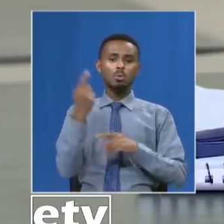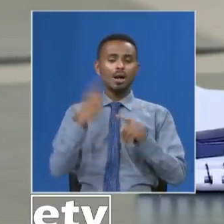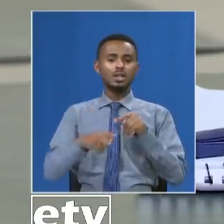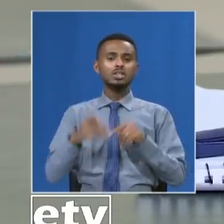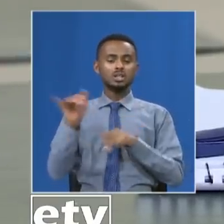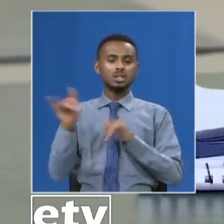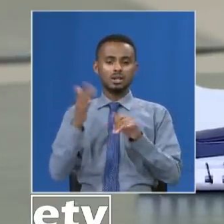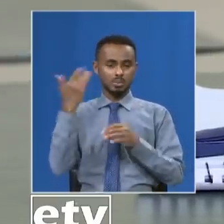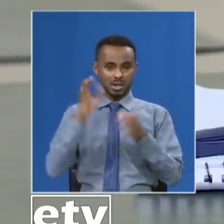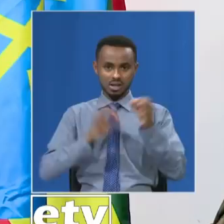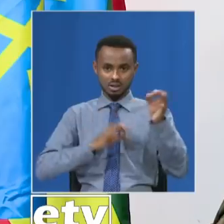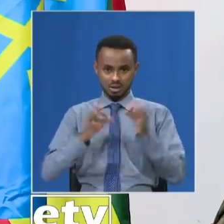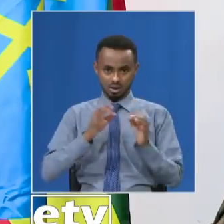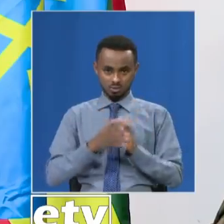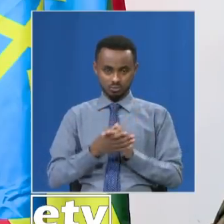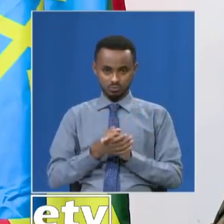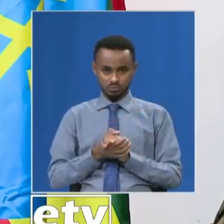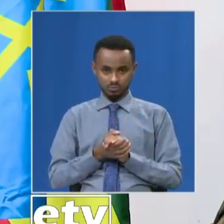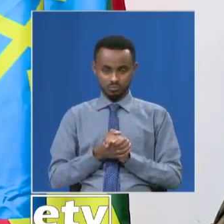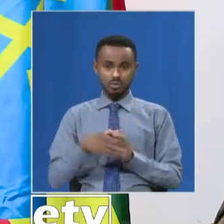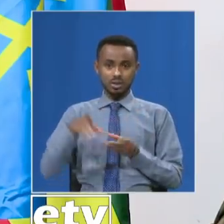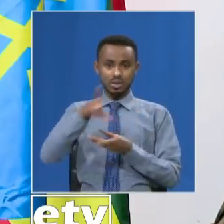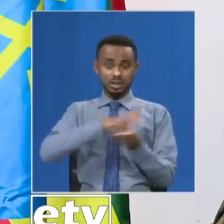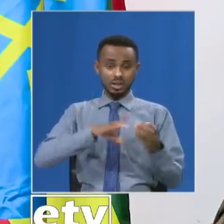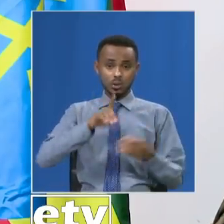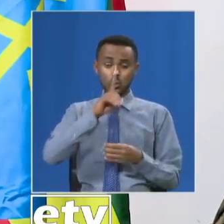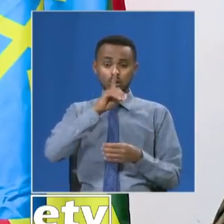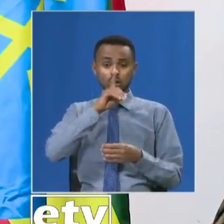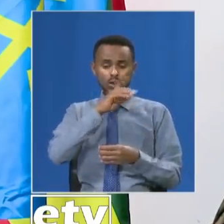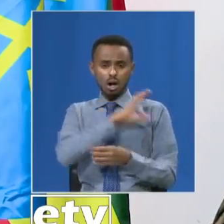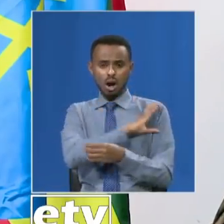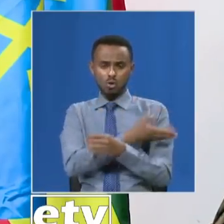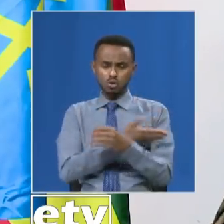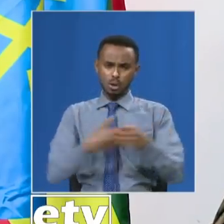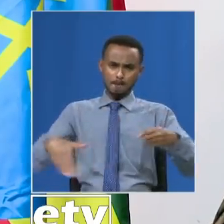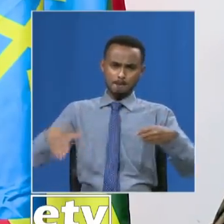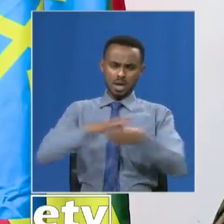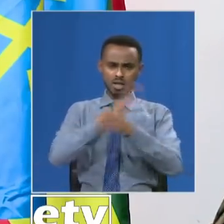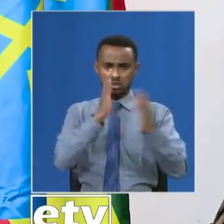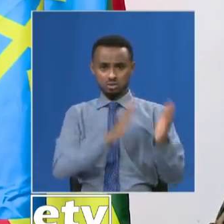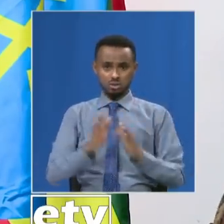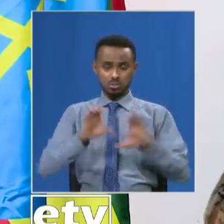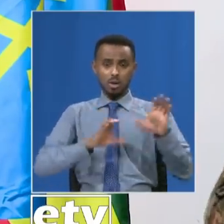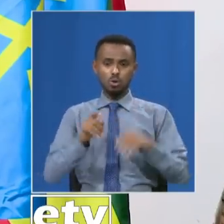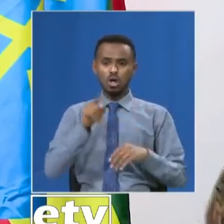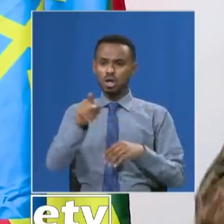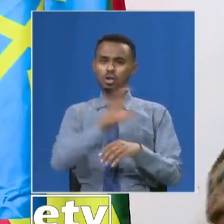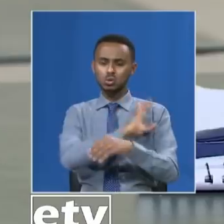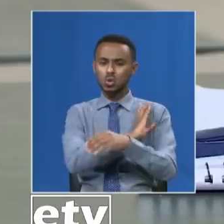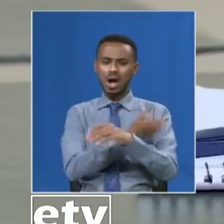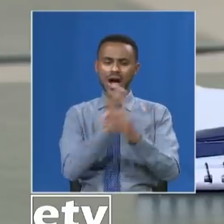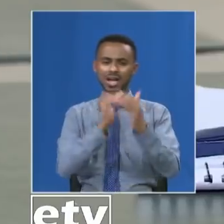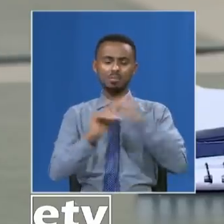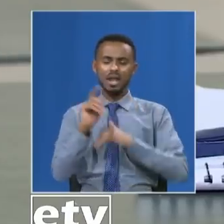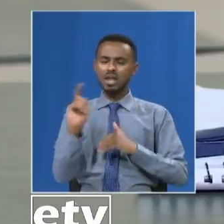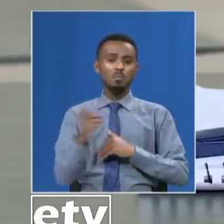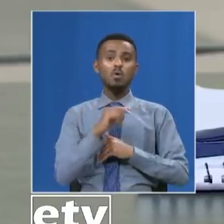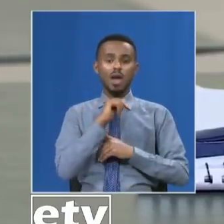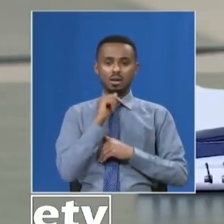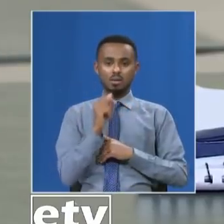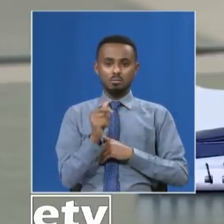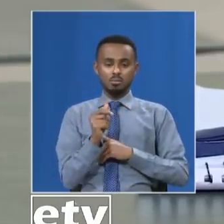የማይችል እንደነበር ያስረዳሉ። የክልሉ የጸጥታ ኃይሎች በቂ ዝግጅት ቢኖር ኖሮ ከነሱ አቅም በላይ የሚሆን